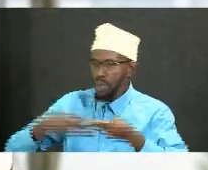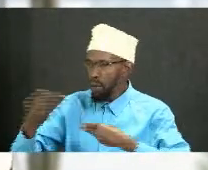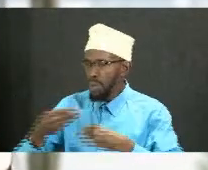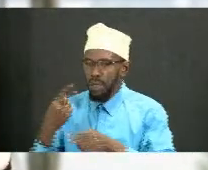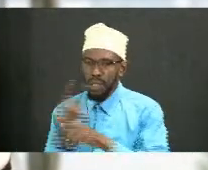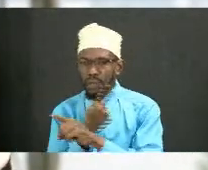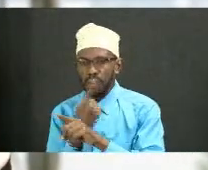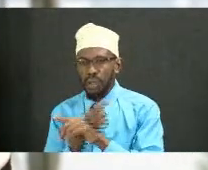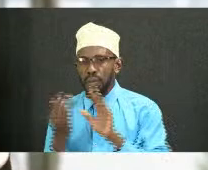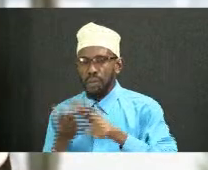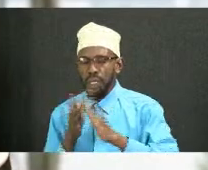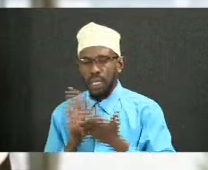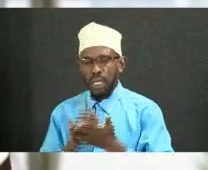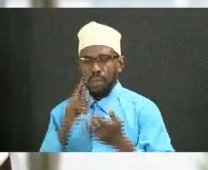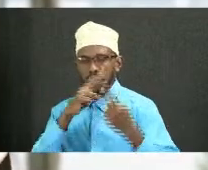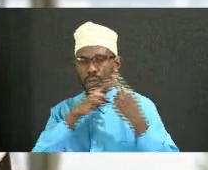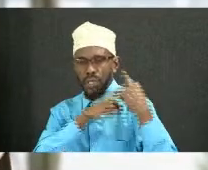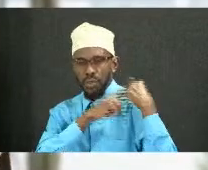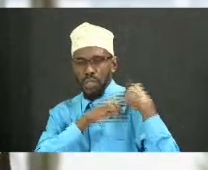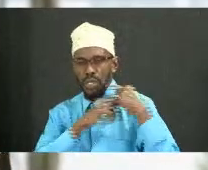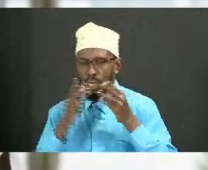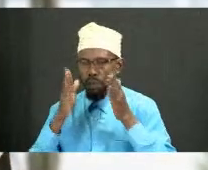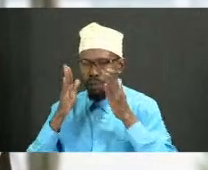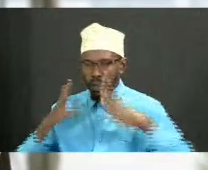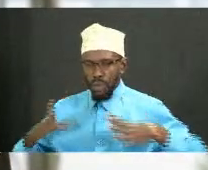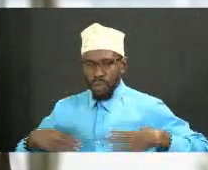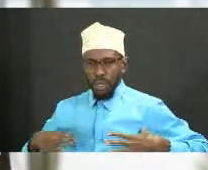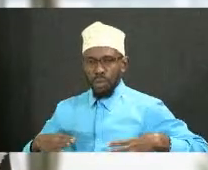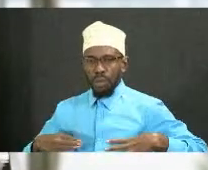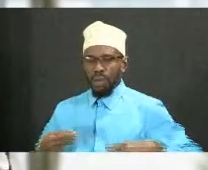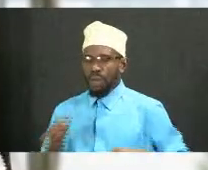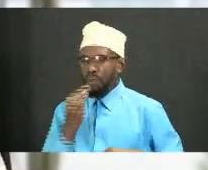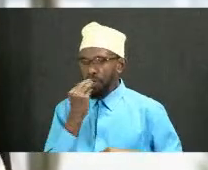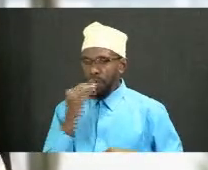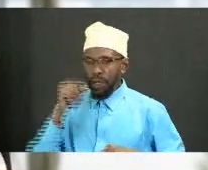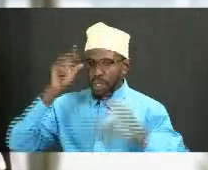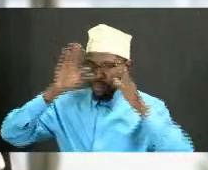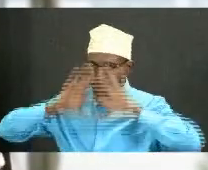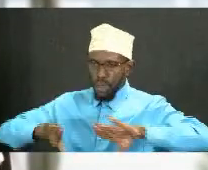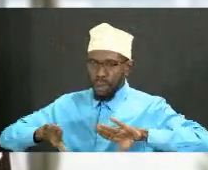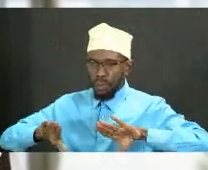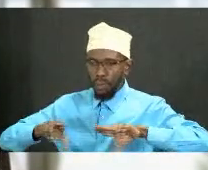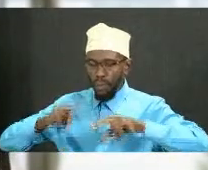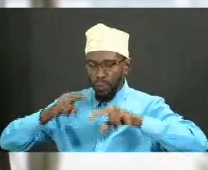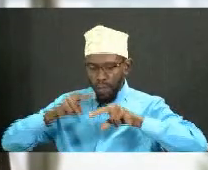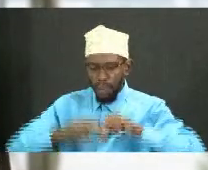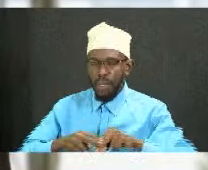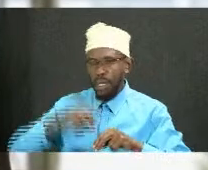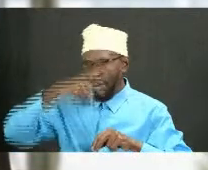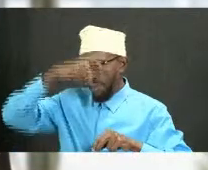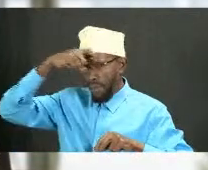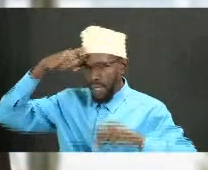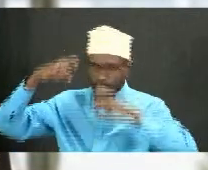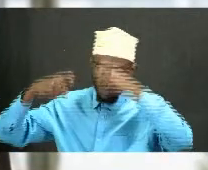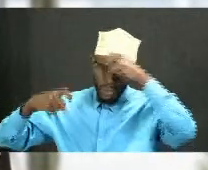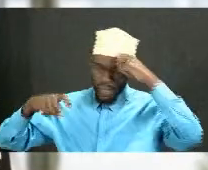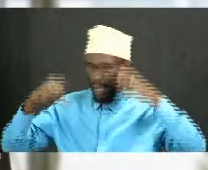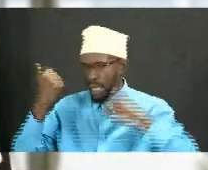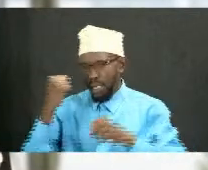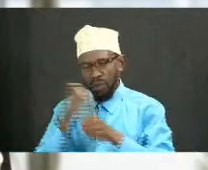au almuhimu wawajibike waweze kujilisha. Huu ndio Uislamu. Kutegemea jasho la watu